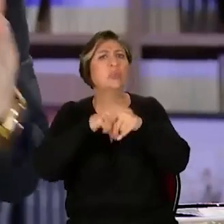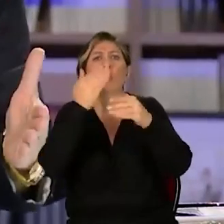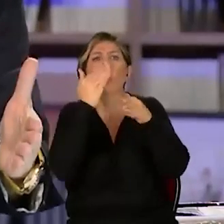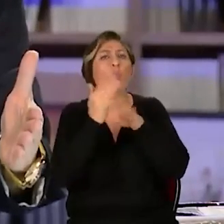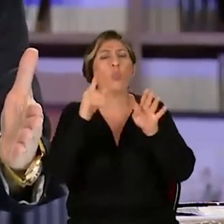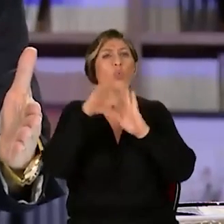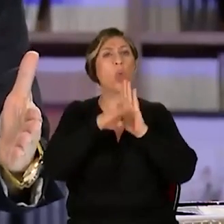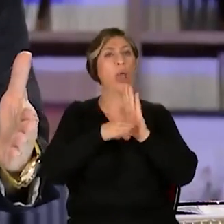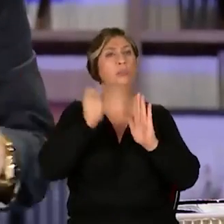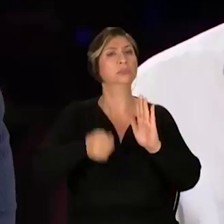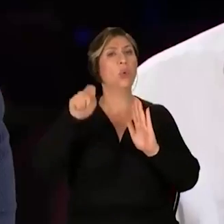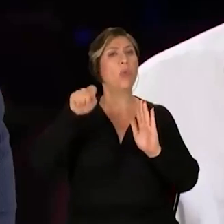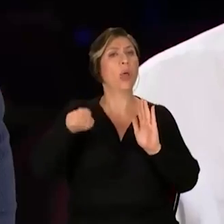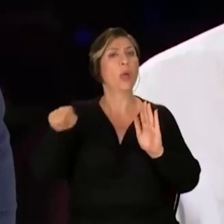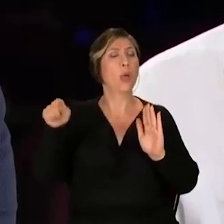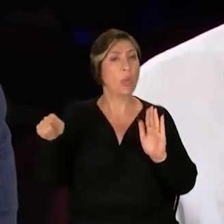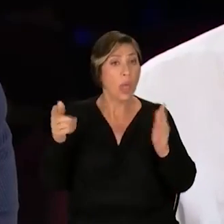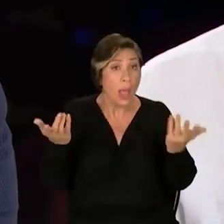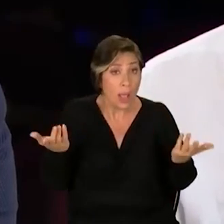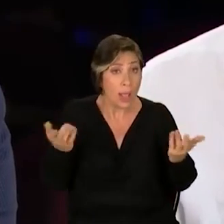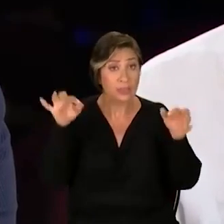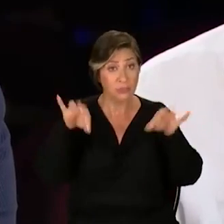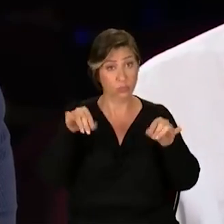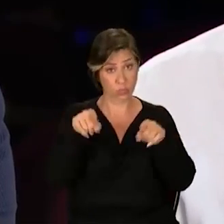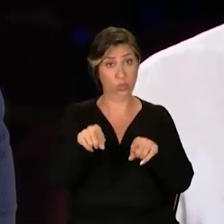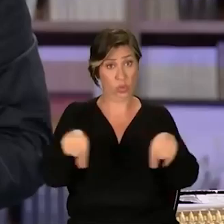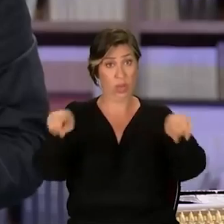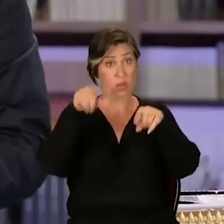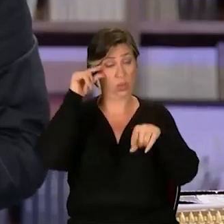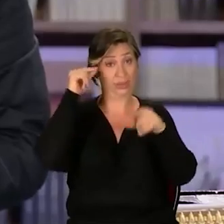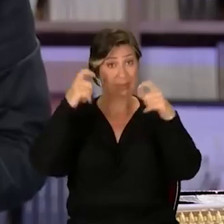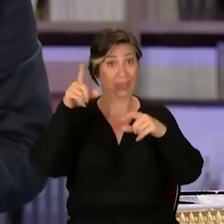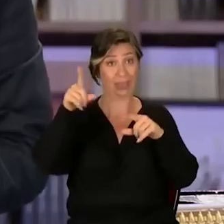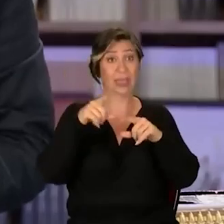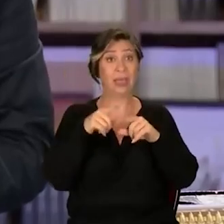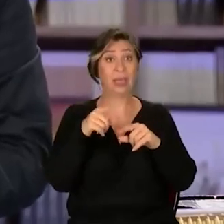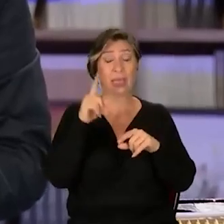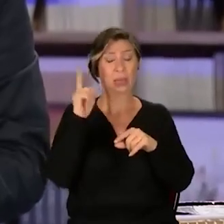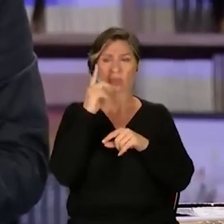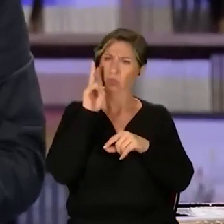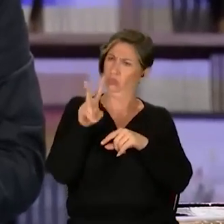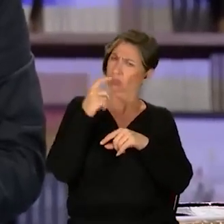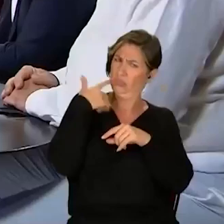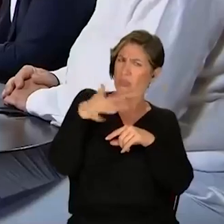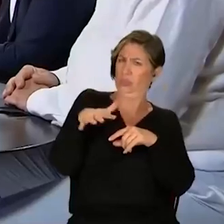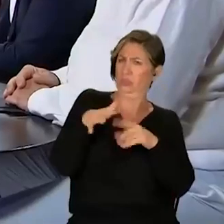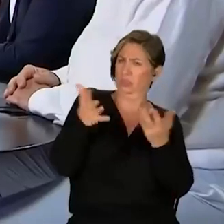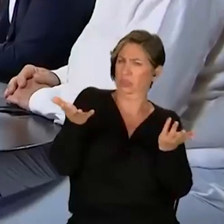bu kural halinde yani. Şimdi bunlar mesela şunu ilk gördüğümde çok